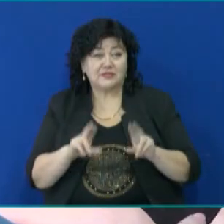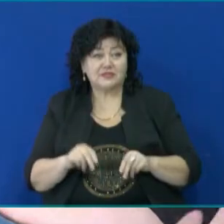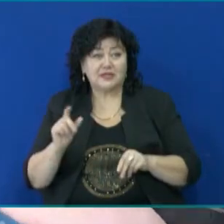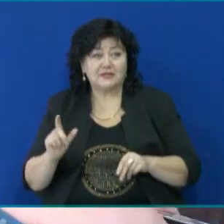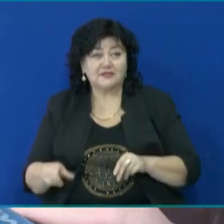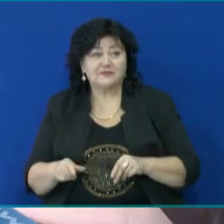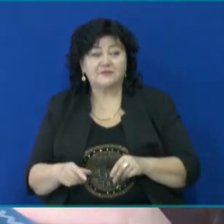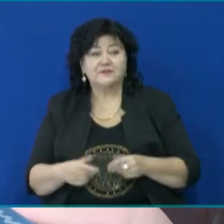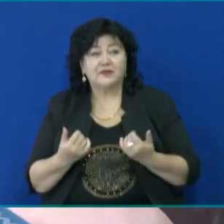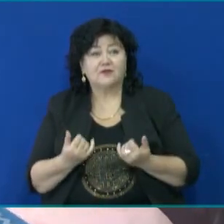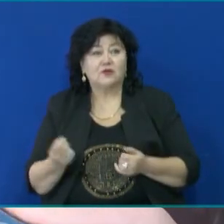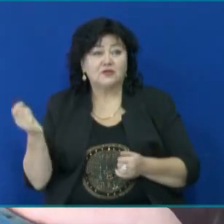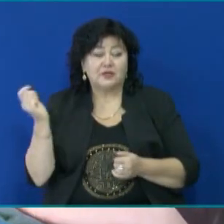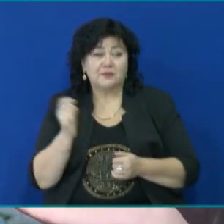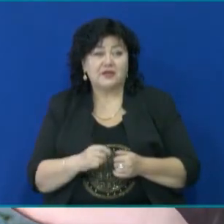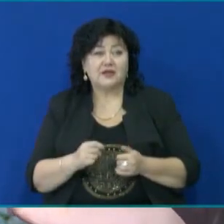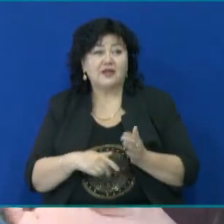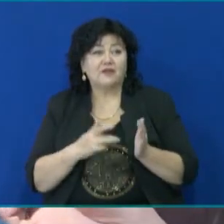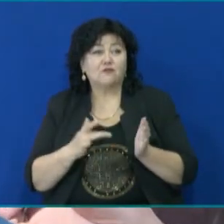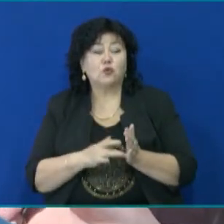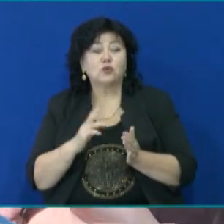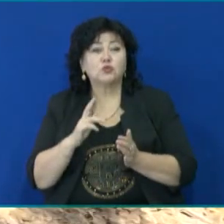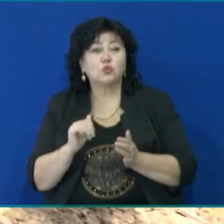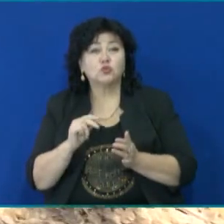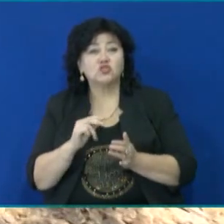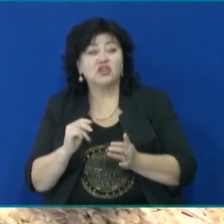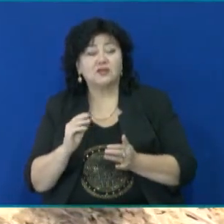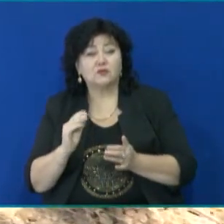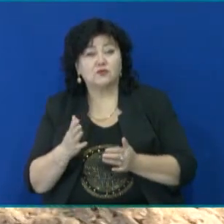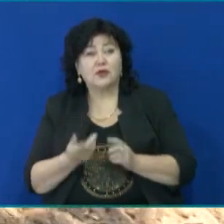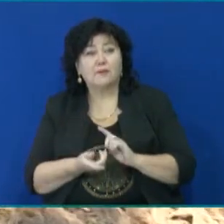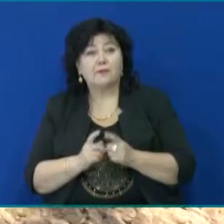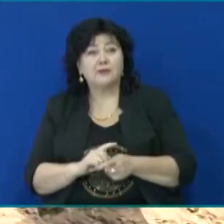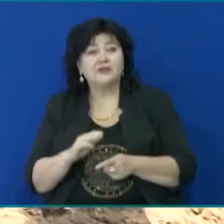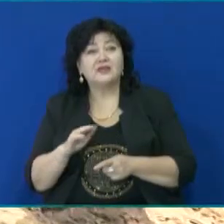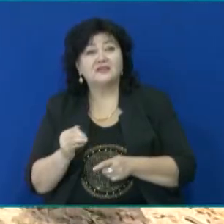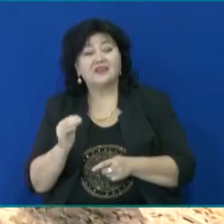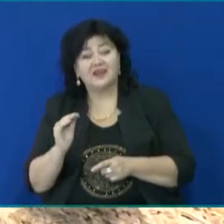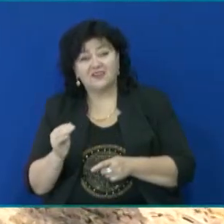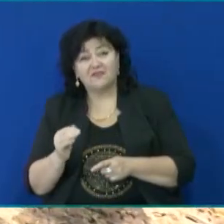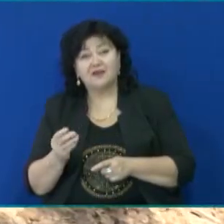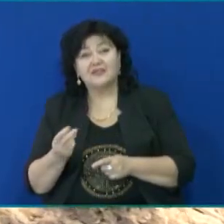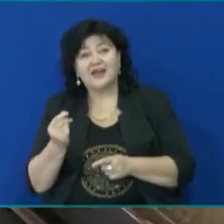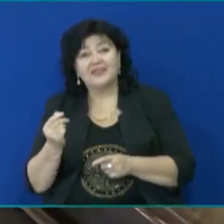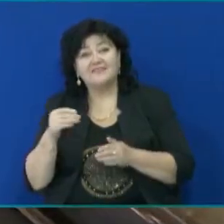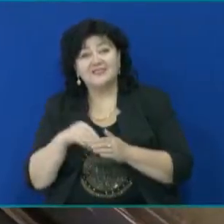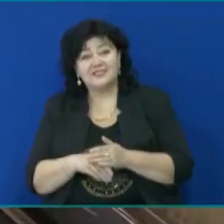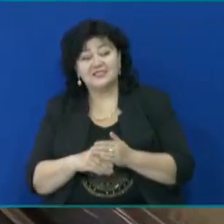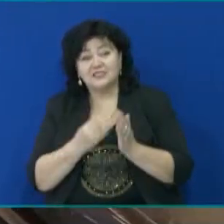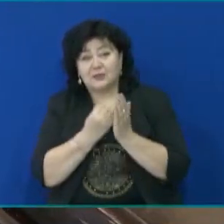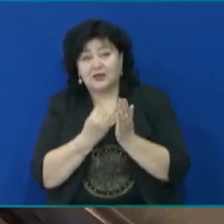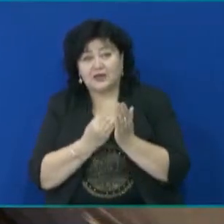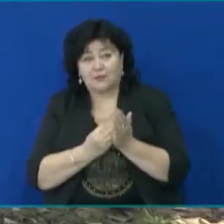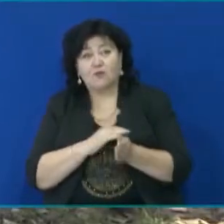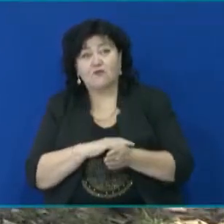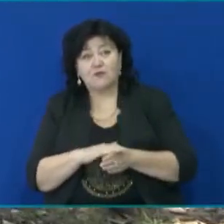500-600 метрдей уже ауыстырылып, іске қосылды. Қаланың қысқы маусымға дайындық жұмыстары, тарифтің инвестицияға